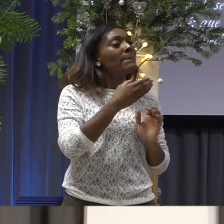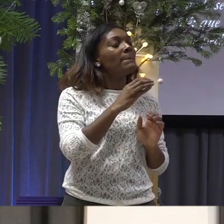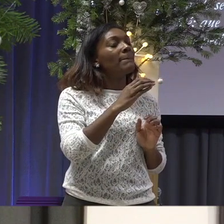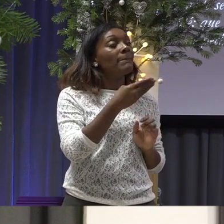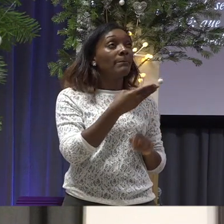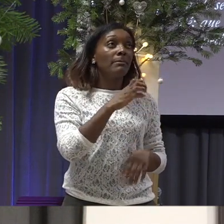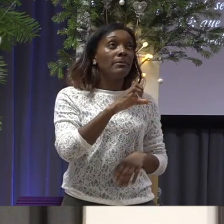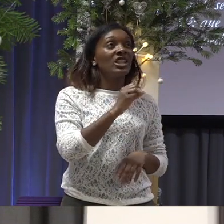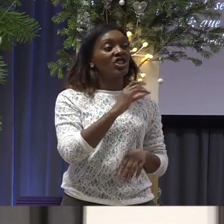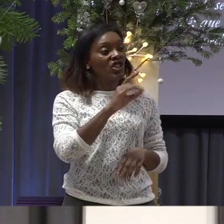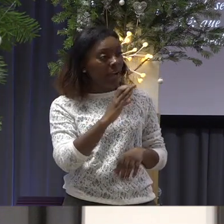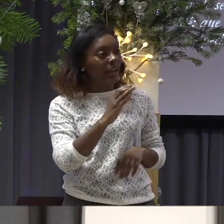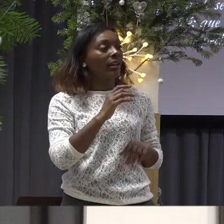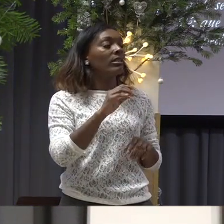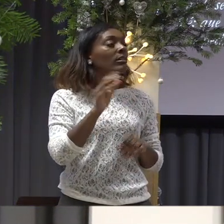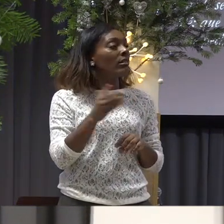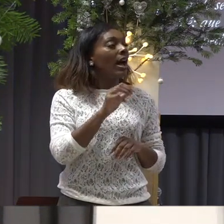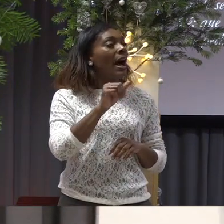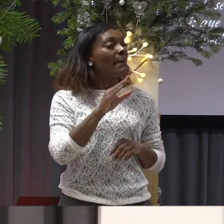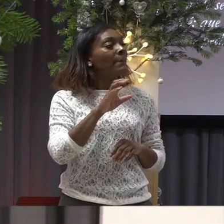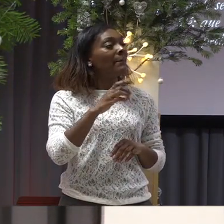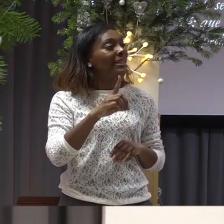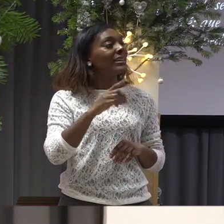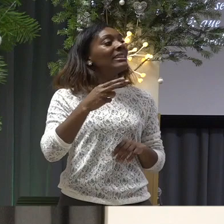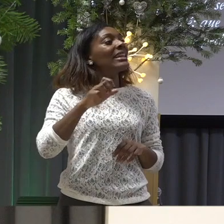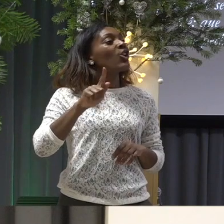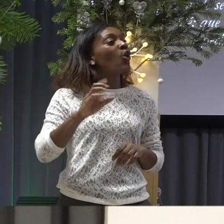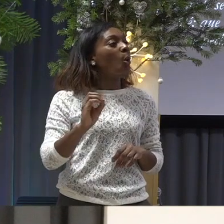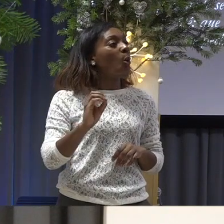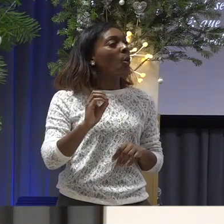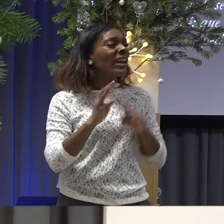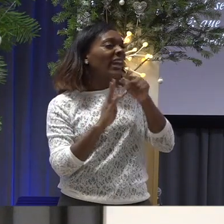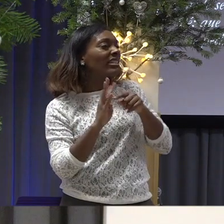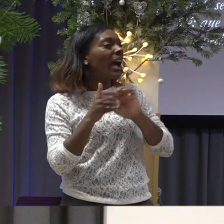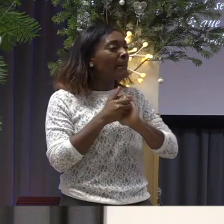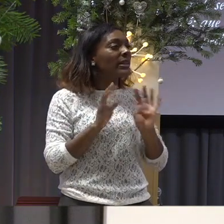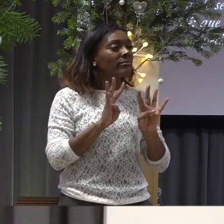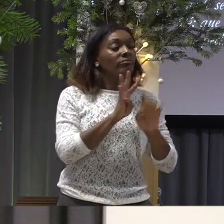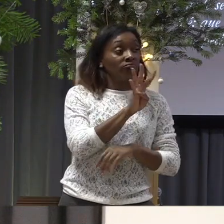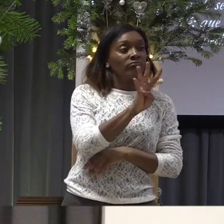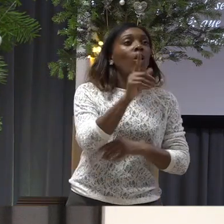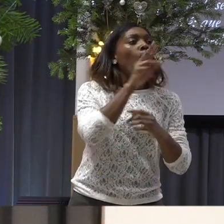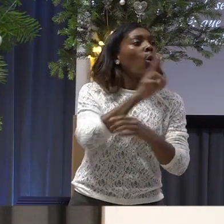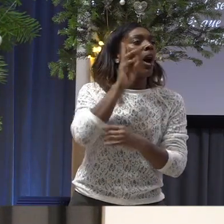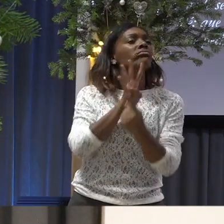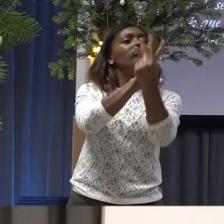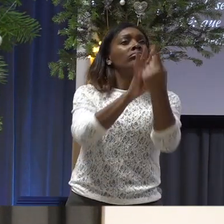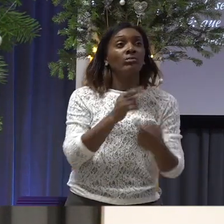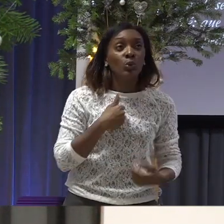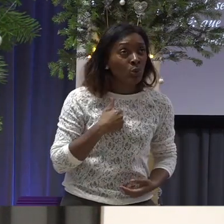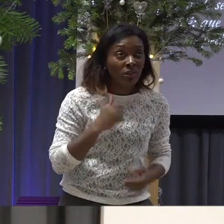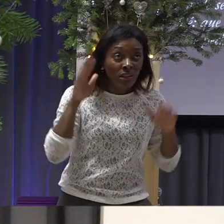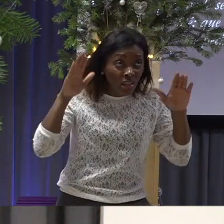spirituel pour moi. Il regarde le roi, écoute, nous ne nous inclinerons pas devant toi, ô roi. Le Dieu que nous